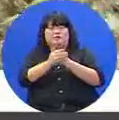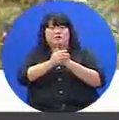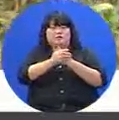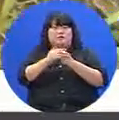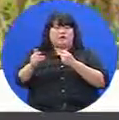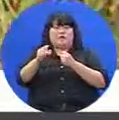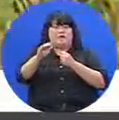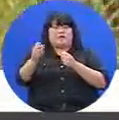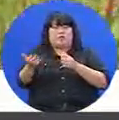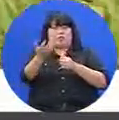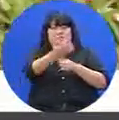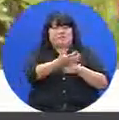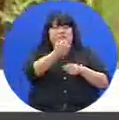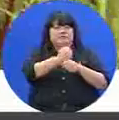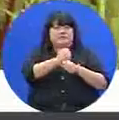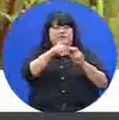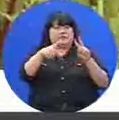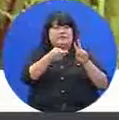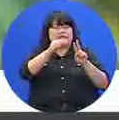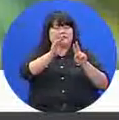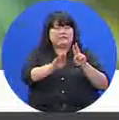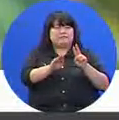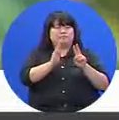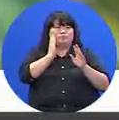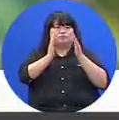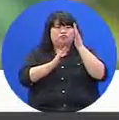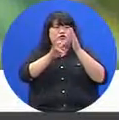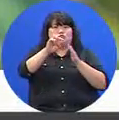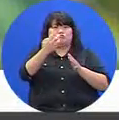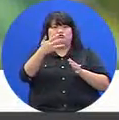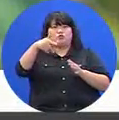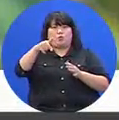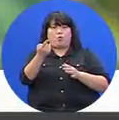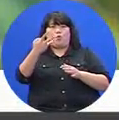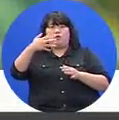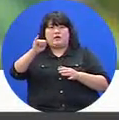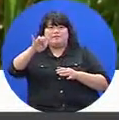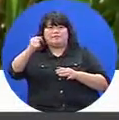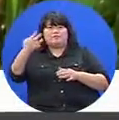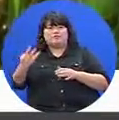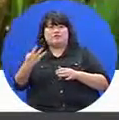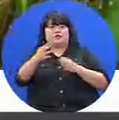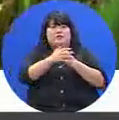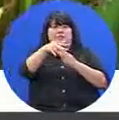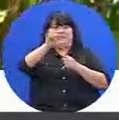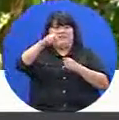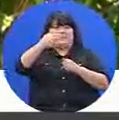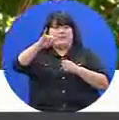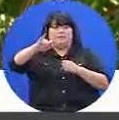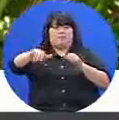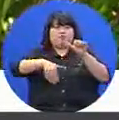오송재에 옮겨 심은 멸종위기 2급 습지 식물인 전주 물꼬리풀을 인우동